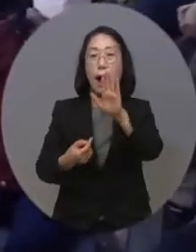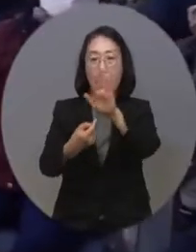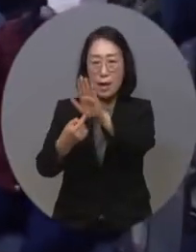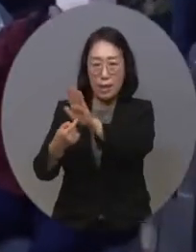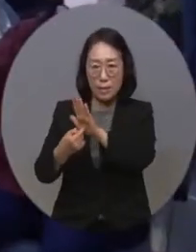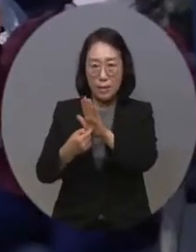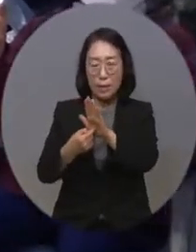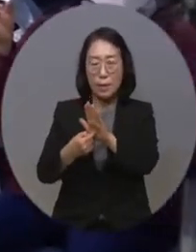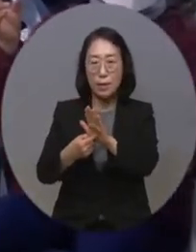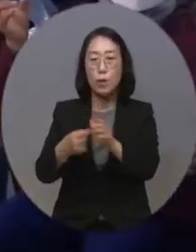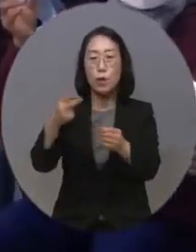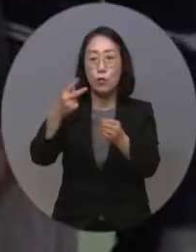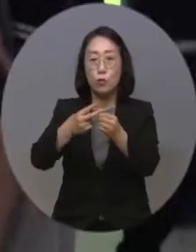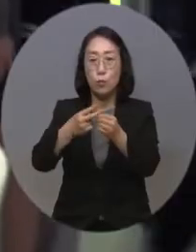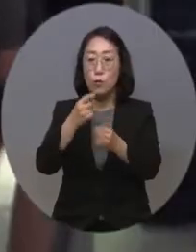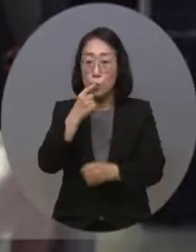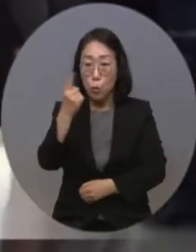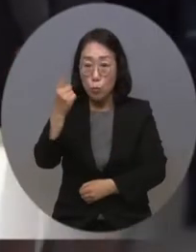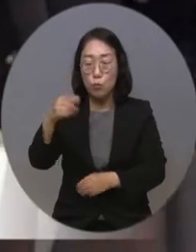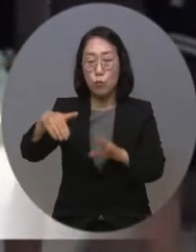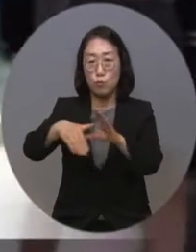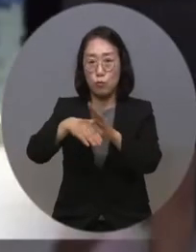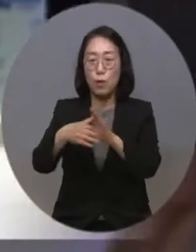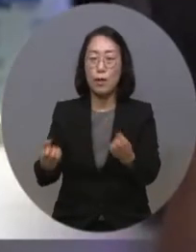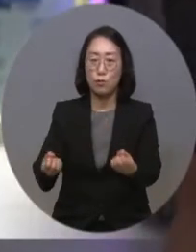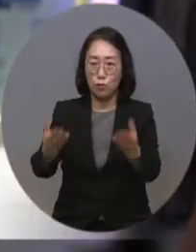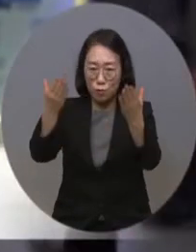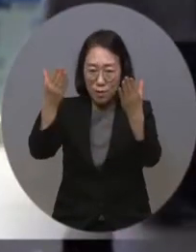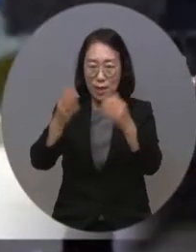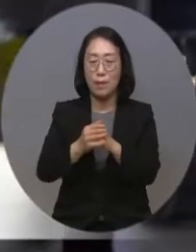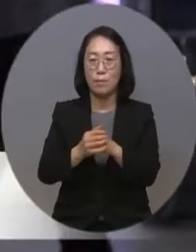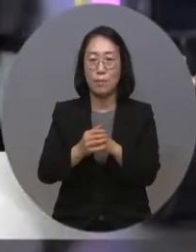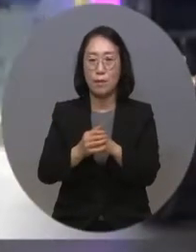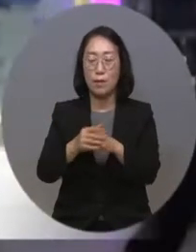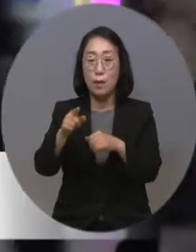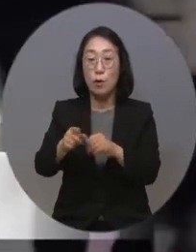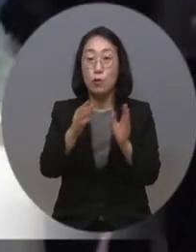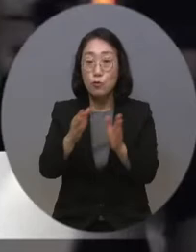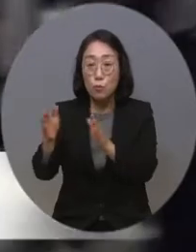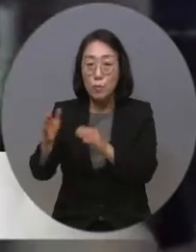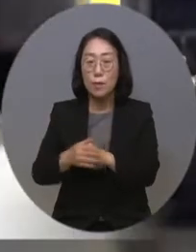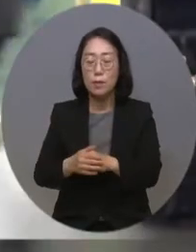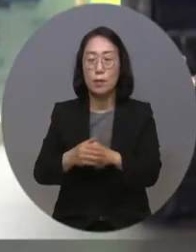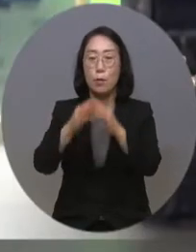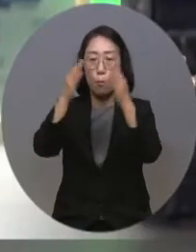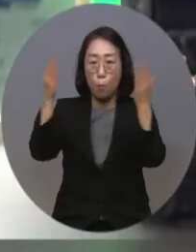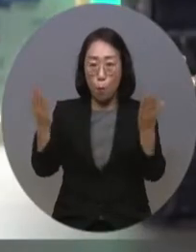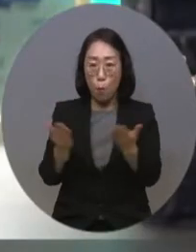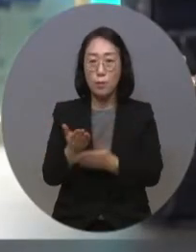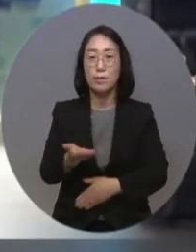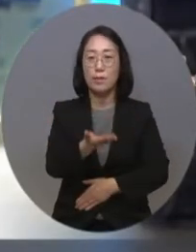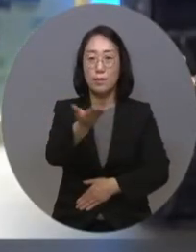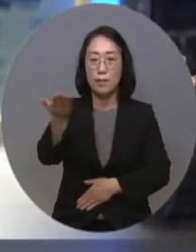번째 촛불문화제입니다. 오늘 이 행사를 준비하신 모든